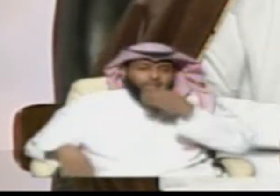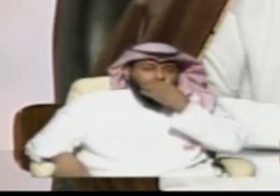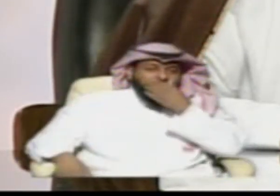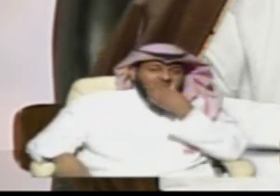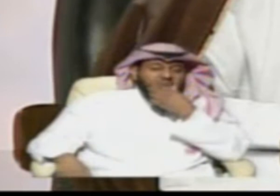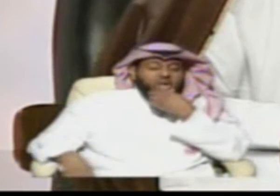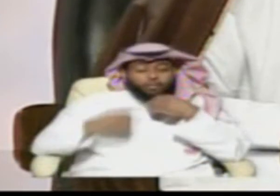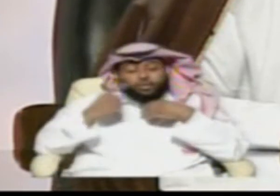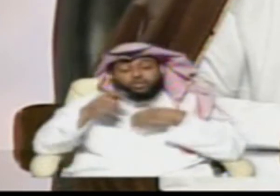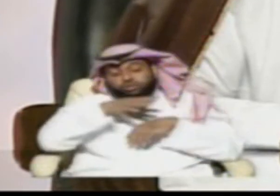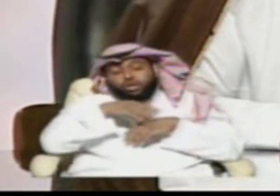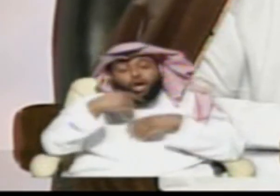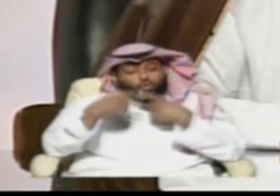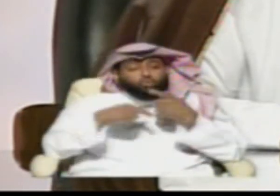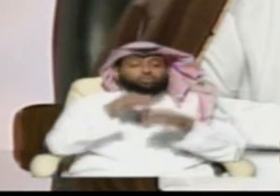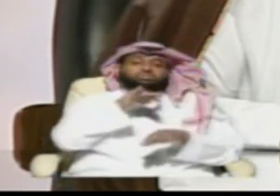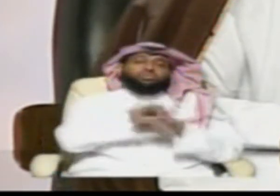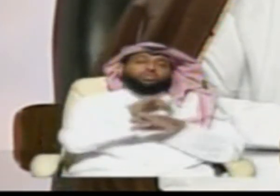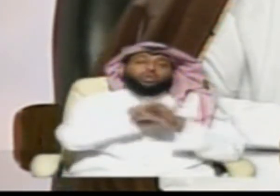وصلته